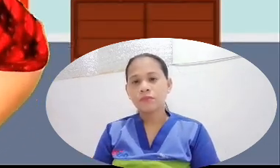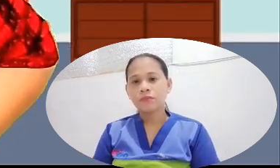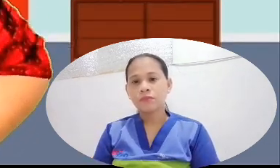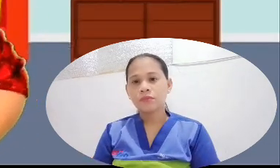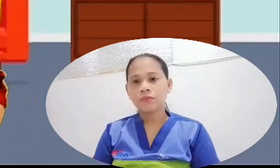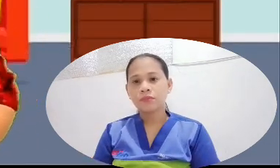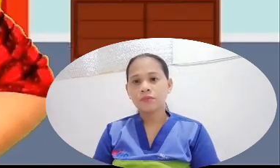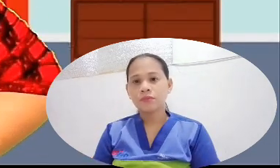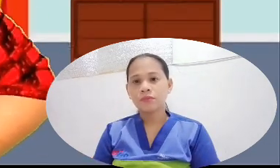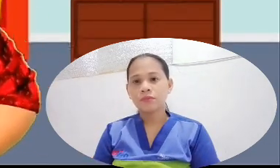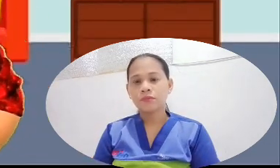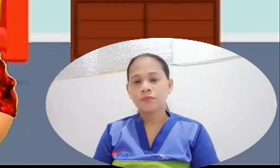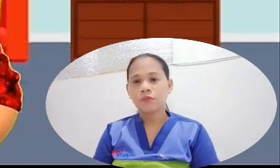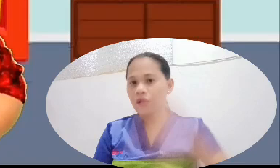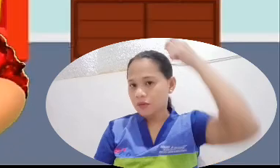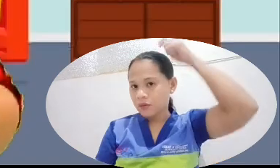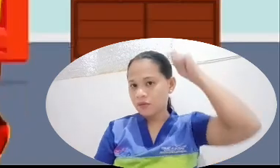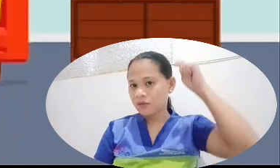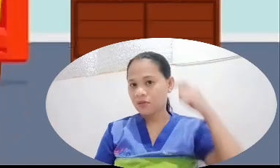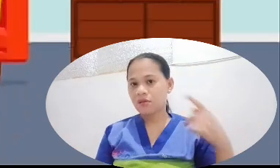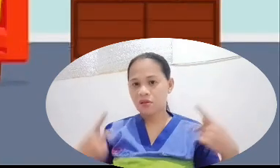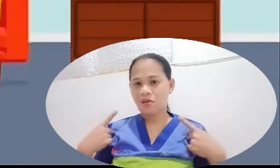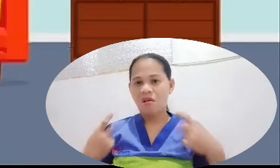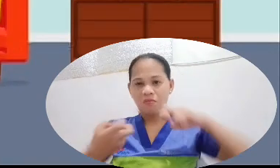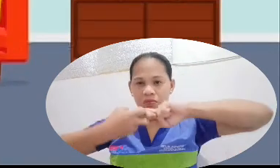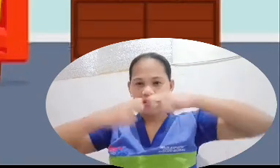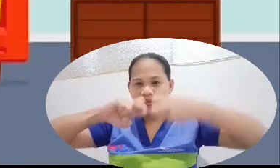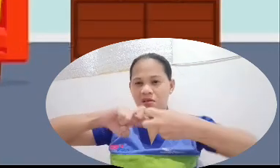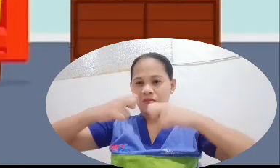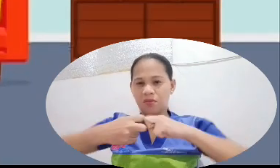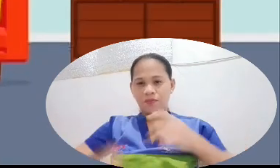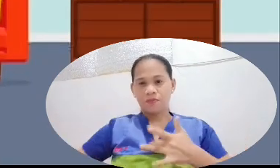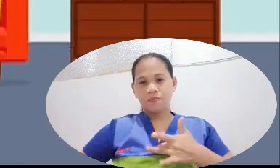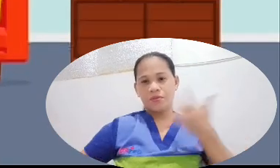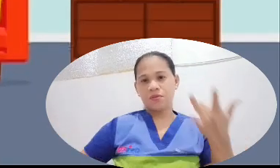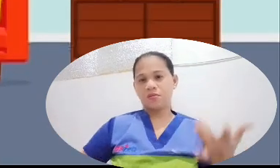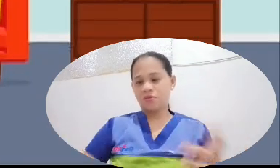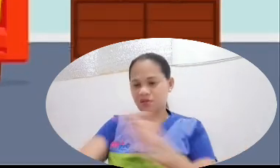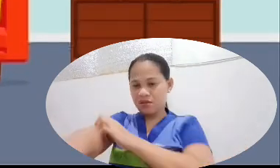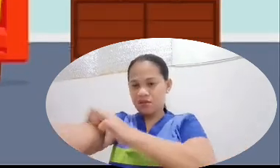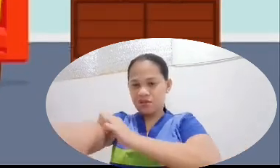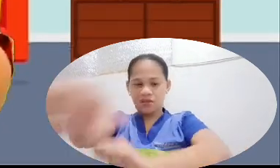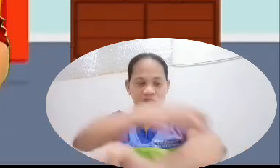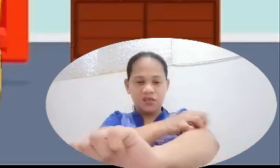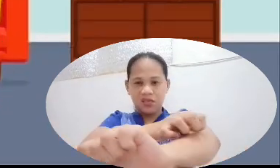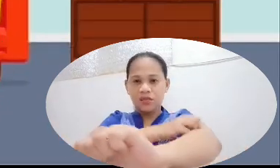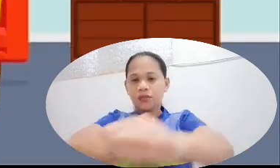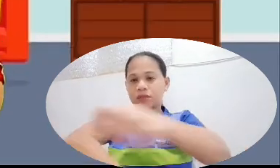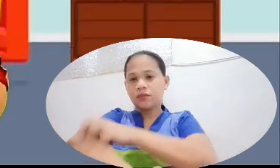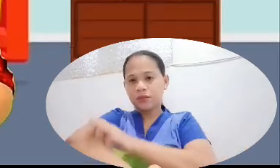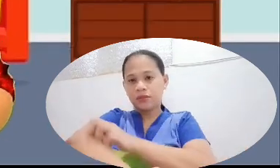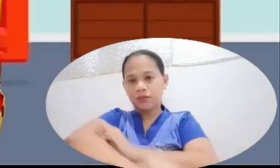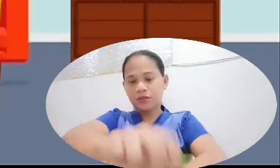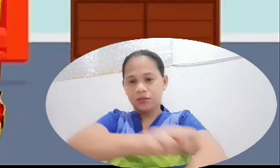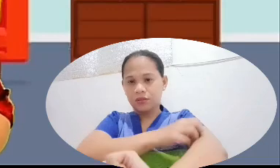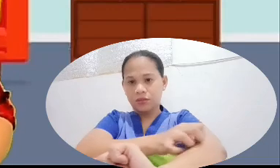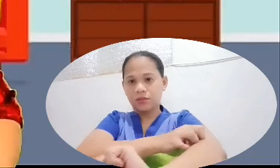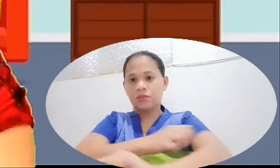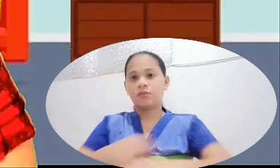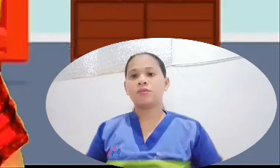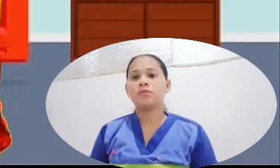Meron kasing problema si Tenten eh. Nangangati siya. At nagkakasugat-sugat na ang balat